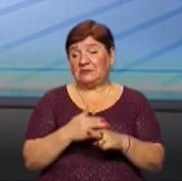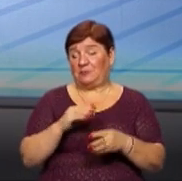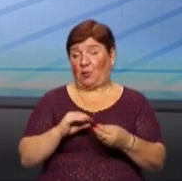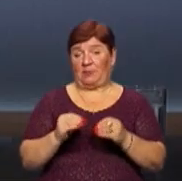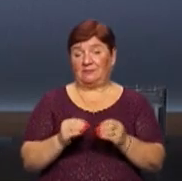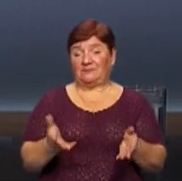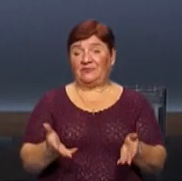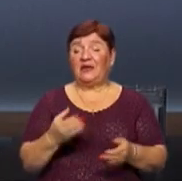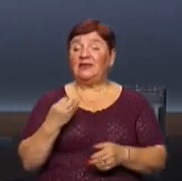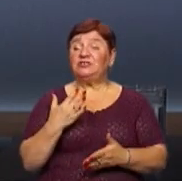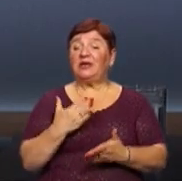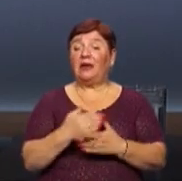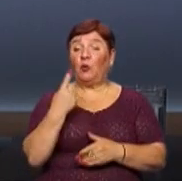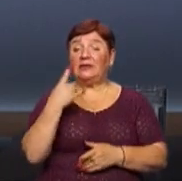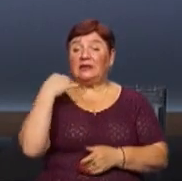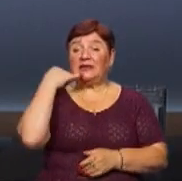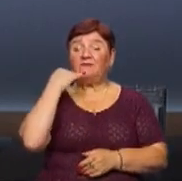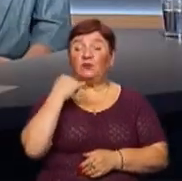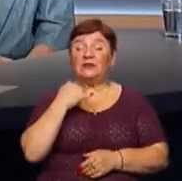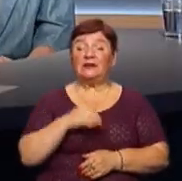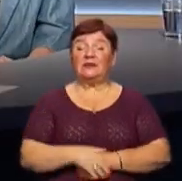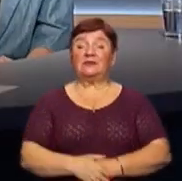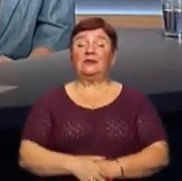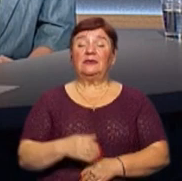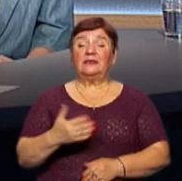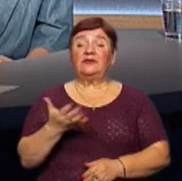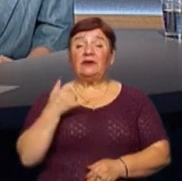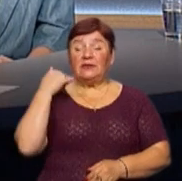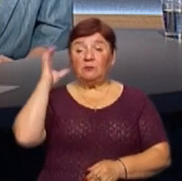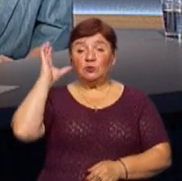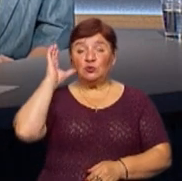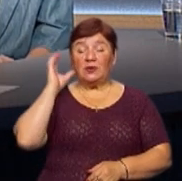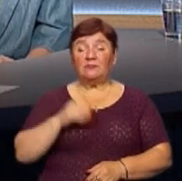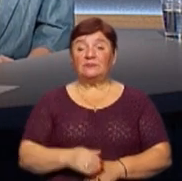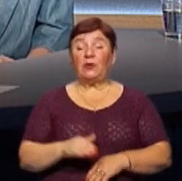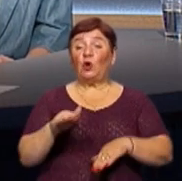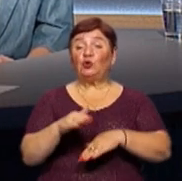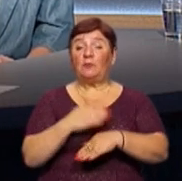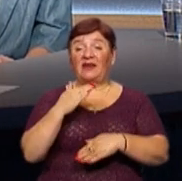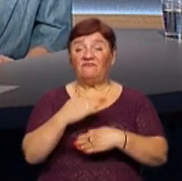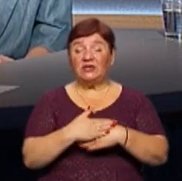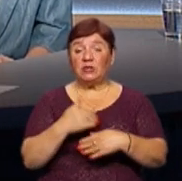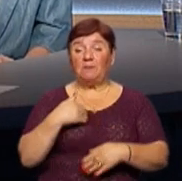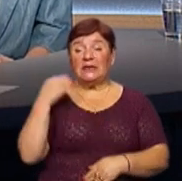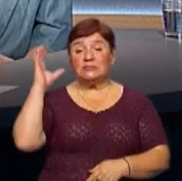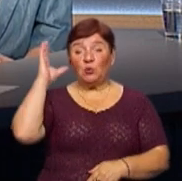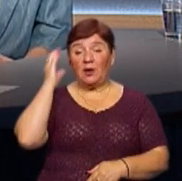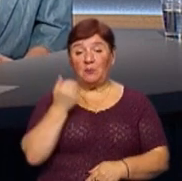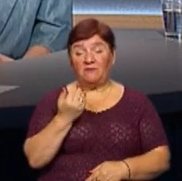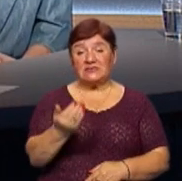нас є ще один телефонний дзвіночок. Давайте послухаємо. Доброго вечора. Кажіть, будь ласка, ми вас